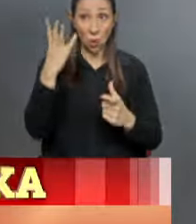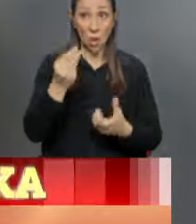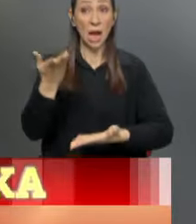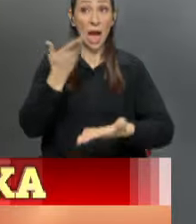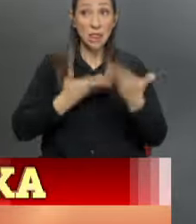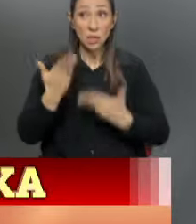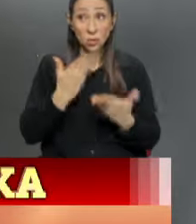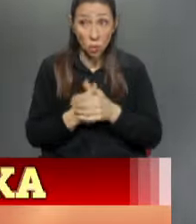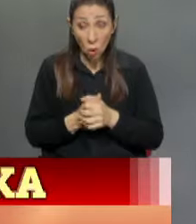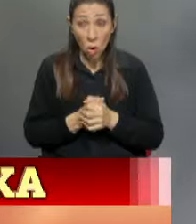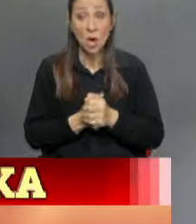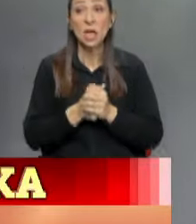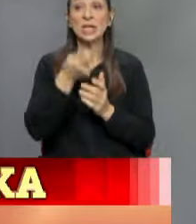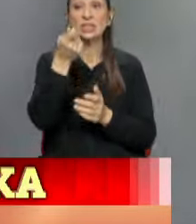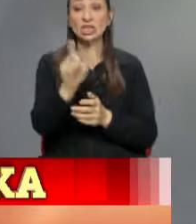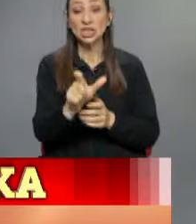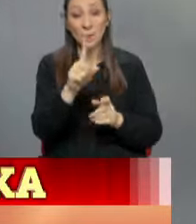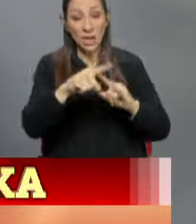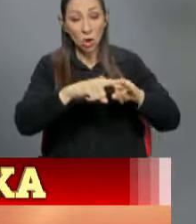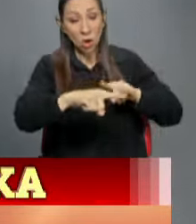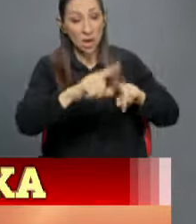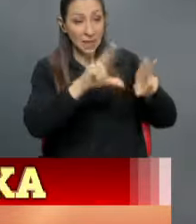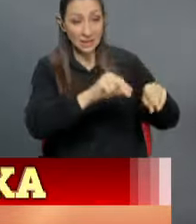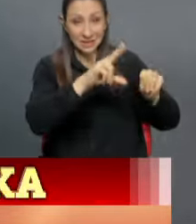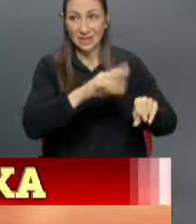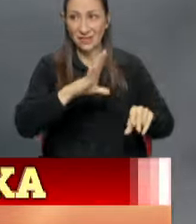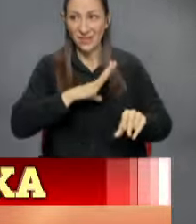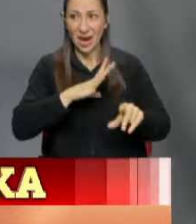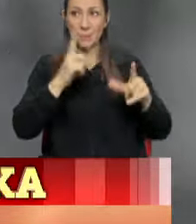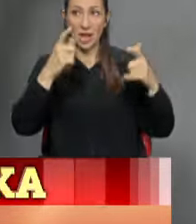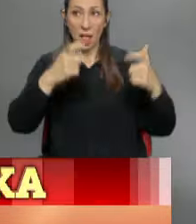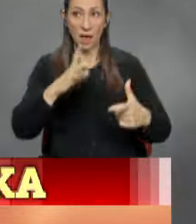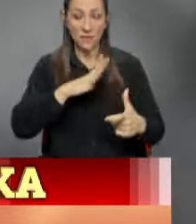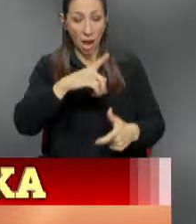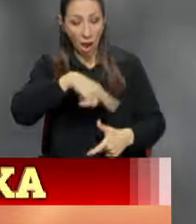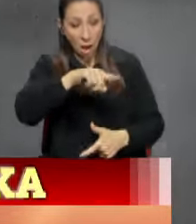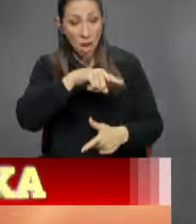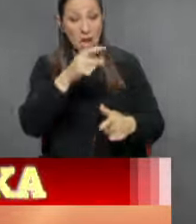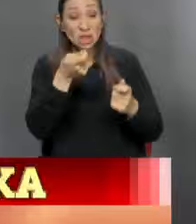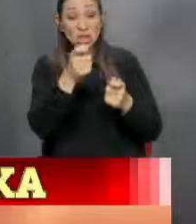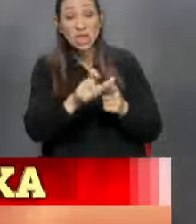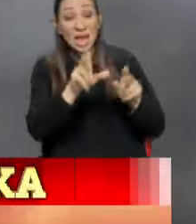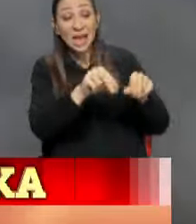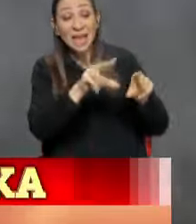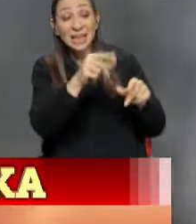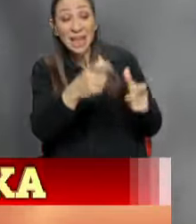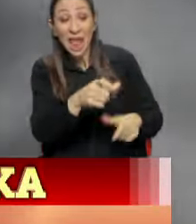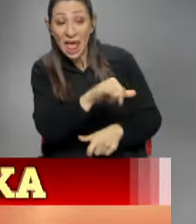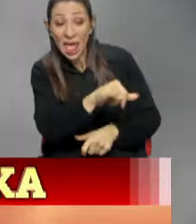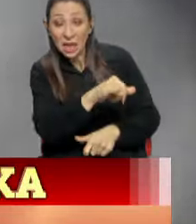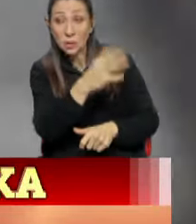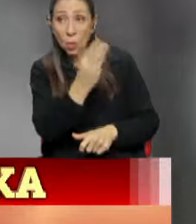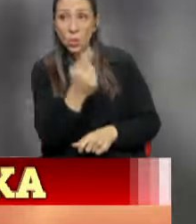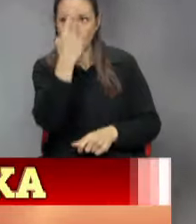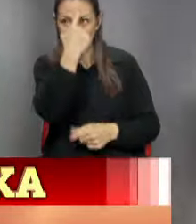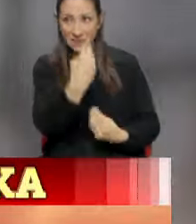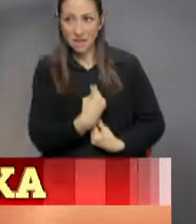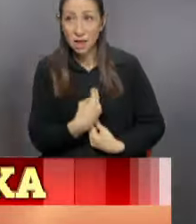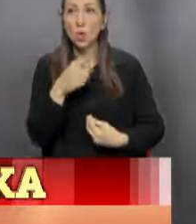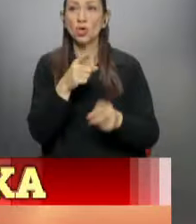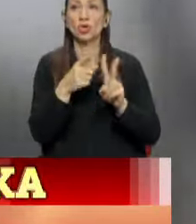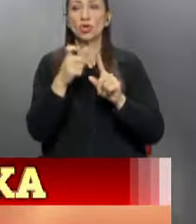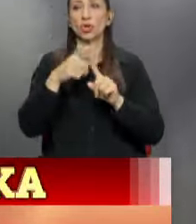tarif ediliyor. İçlerinde kaldığı bir konteyner kent gibi bir alan var. İşlerin kaldığı yere yakın olduğu bilgisi var. Onun